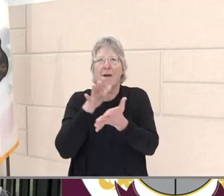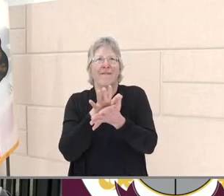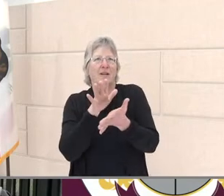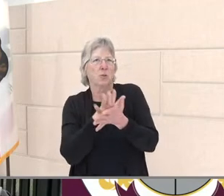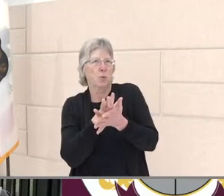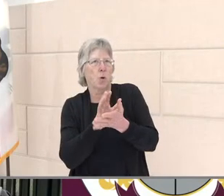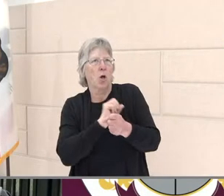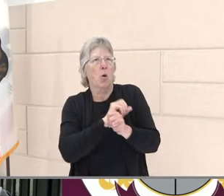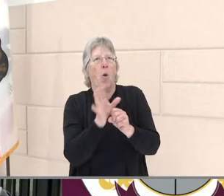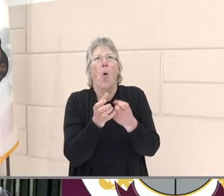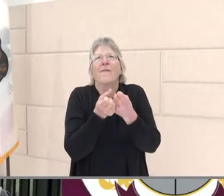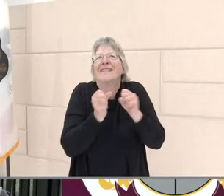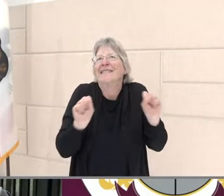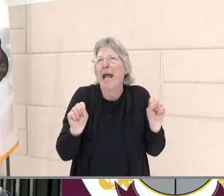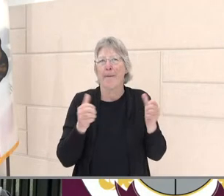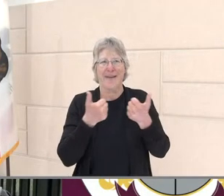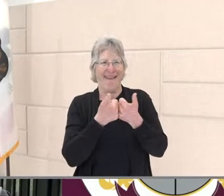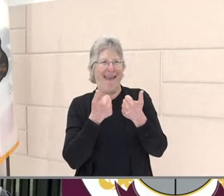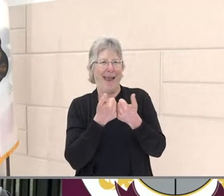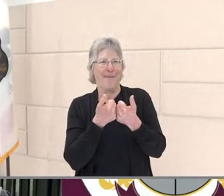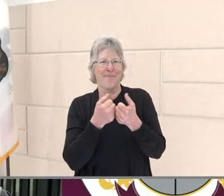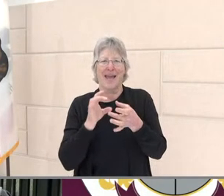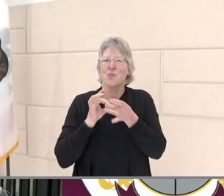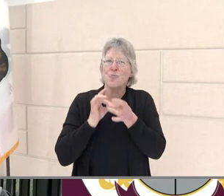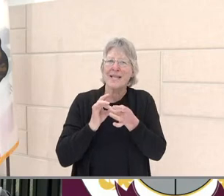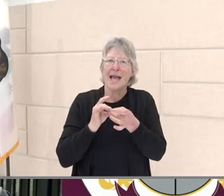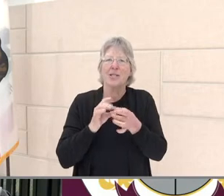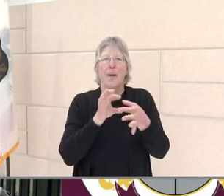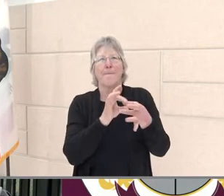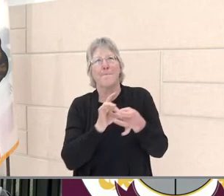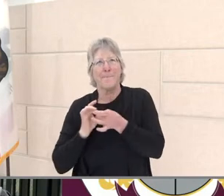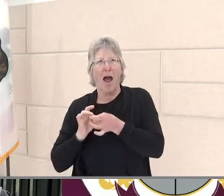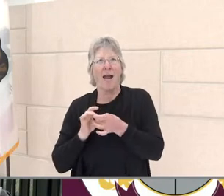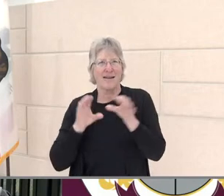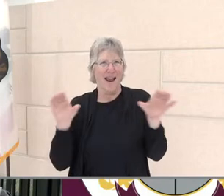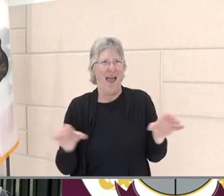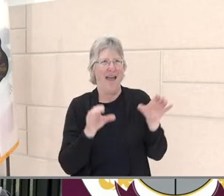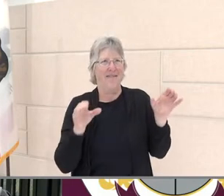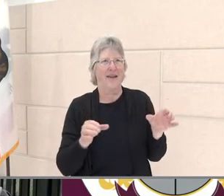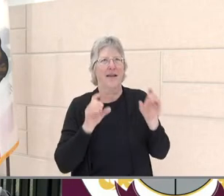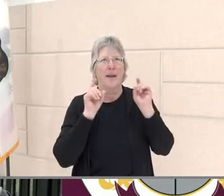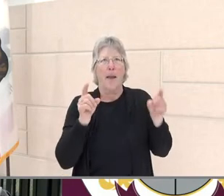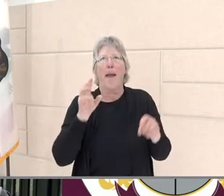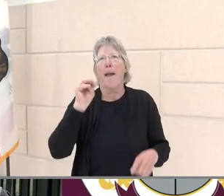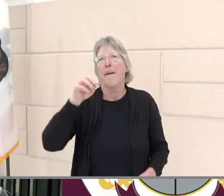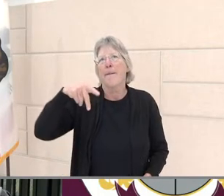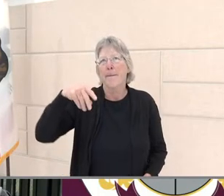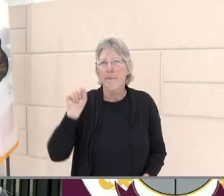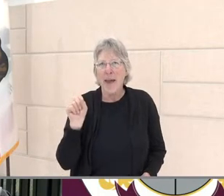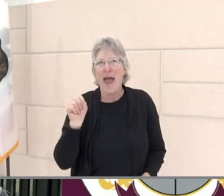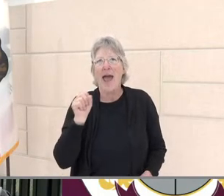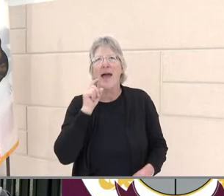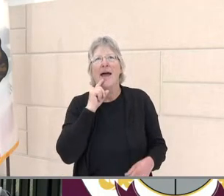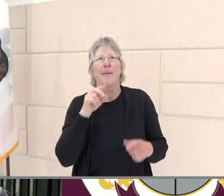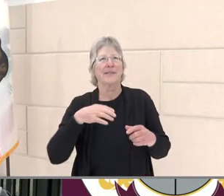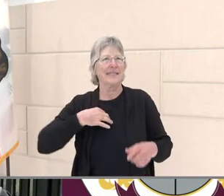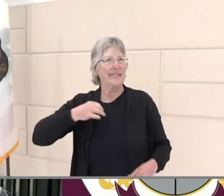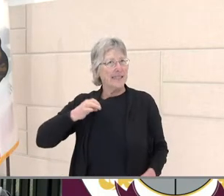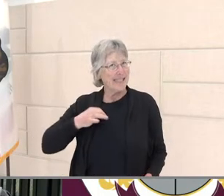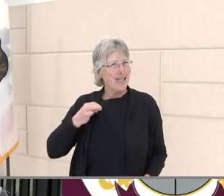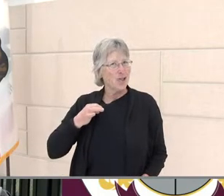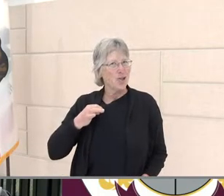យើងណែនាំបង្ហាញពួកគេឲ្យស្គាល់សាលារៀនហើយនឹងយើងបង្កើតកម្មវិធីផ្សំយ៉ាងសម្រាប់ឲ្យពួក